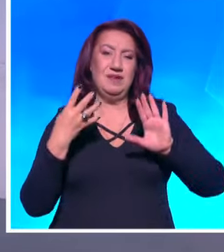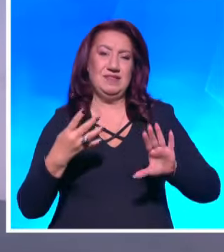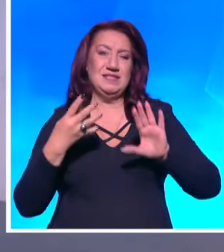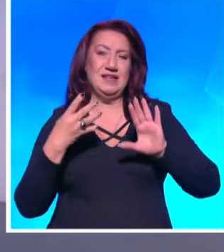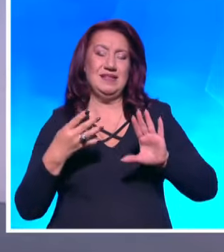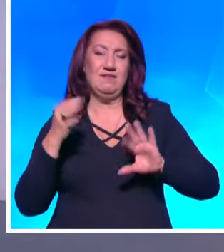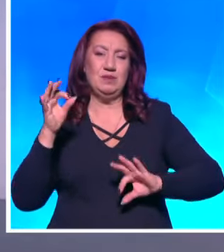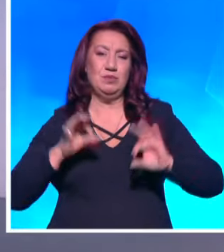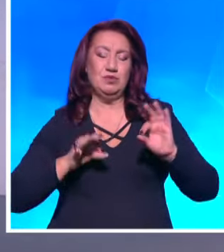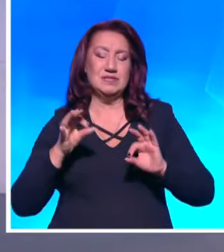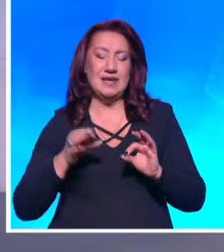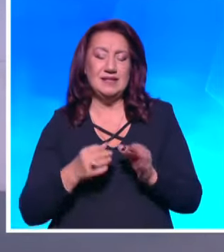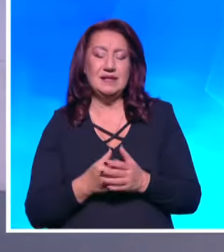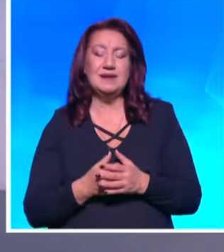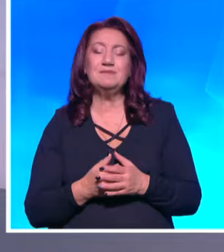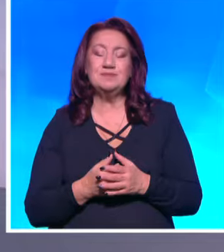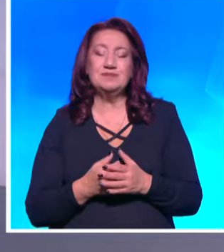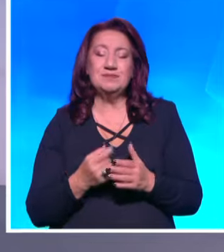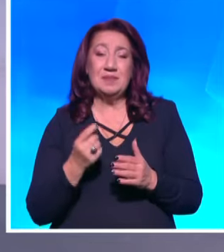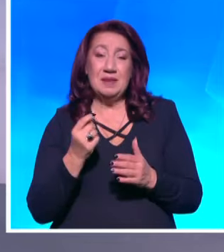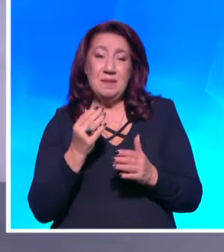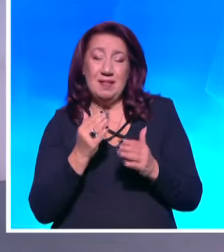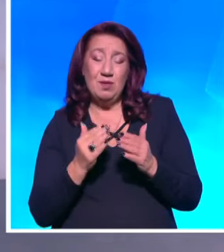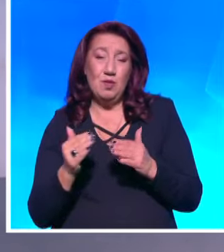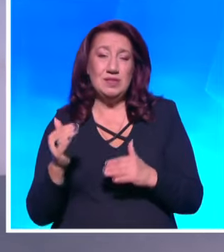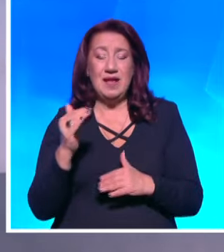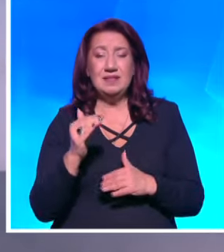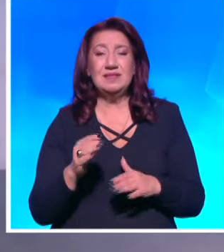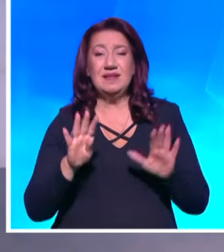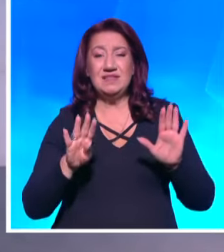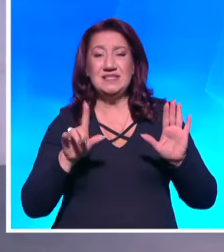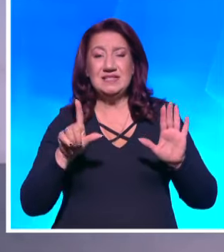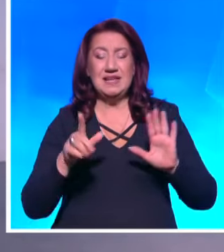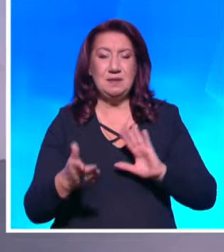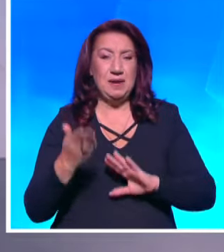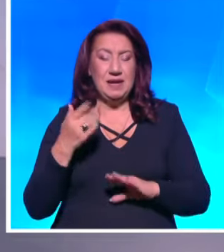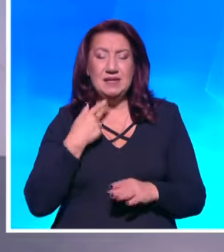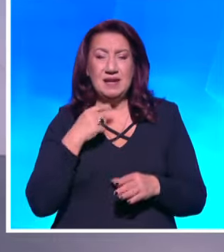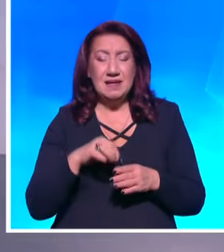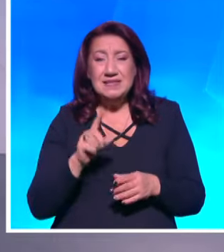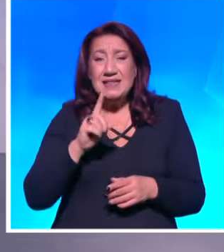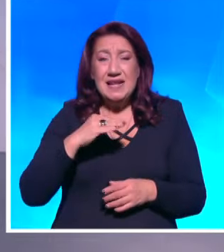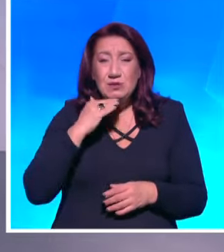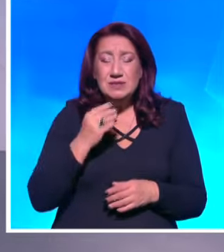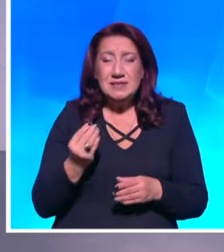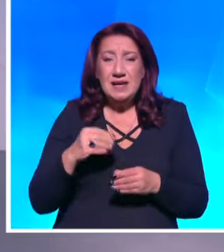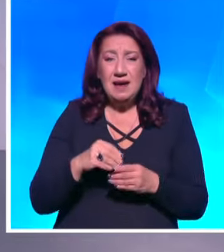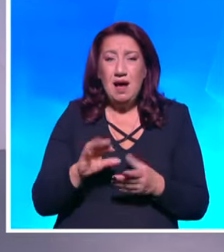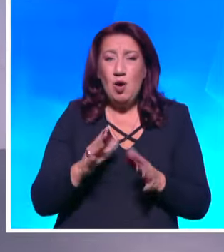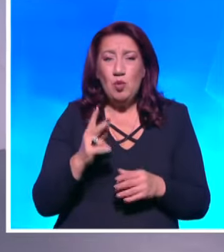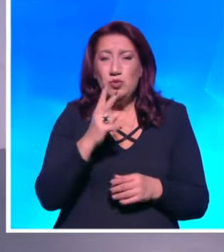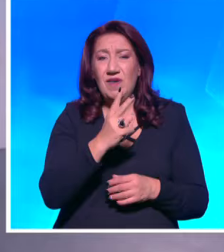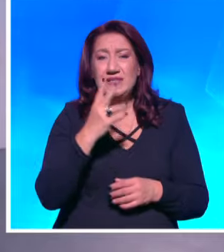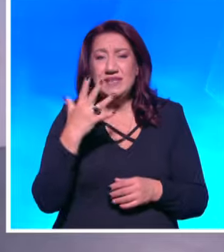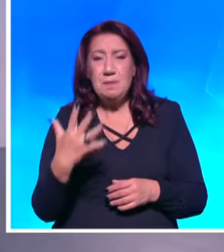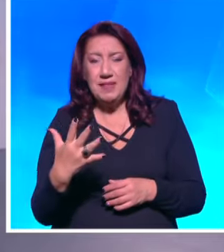3,99% в период или малко над 97 000 гласа. Реално не им достигнаха около